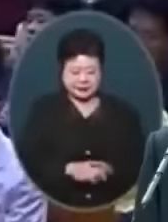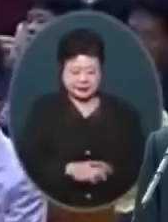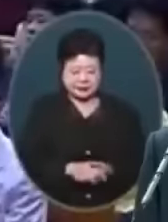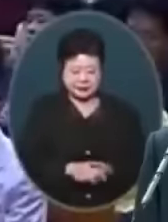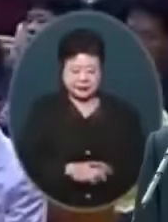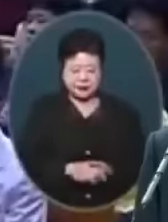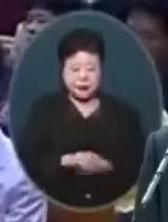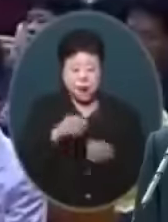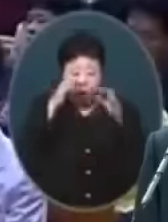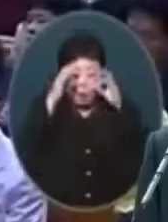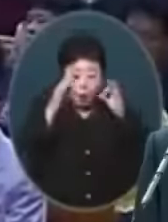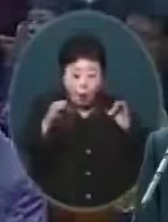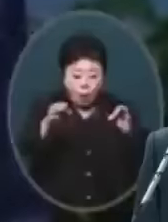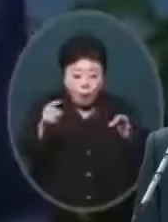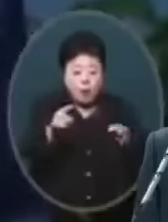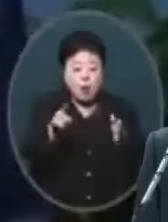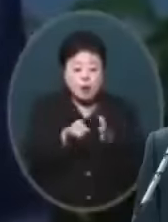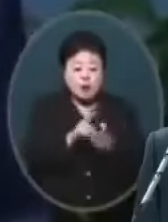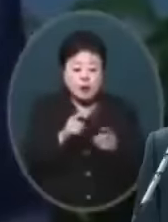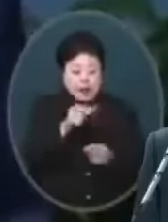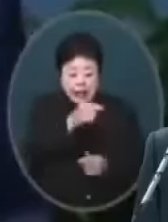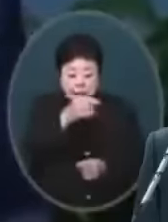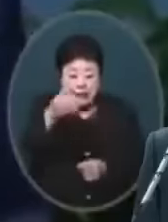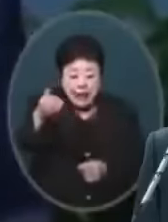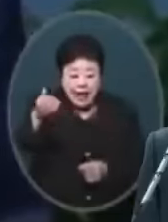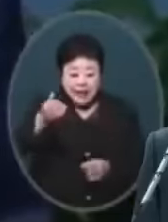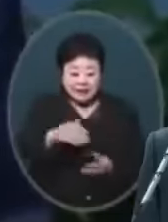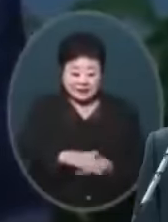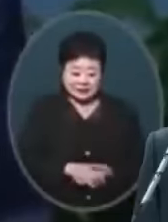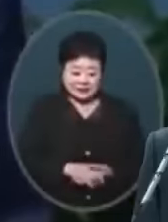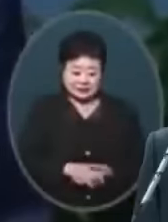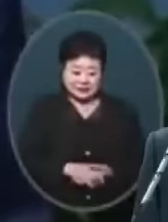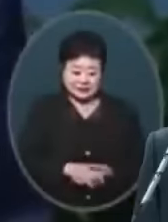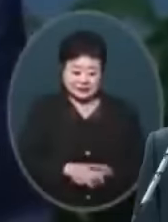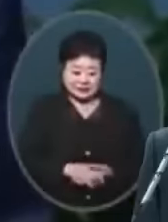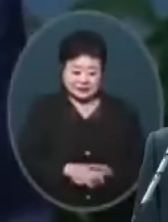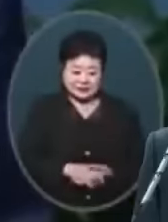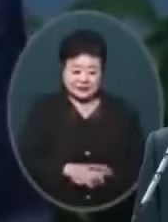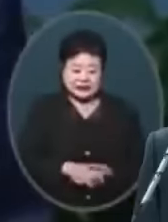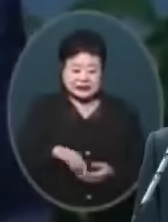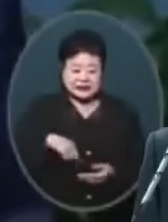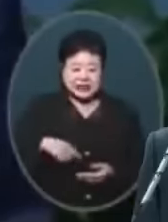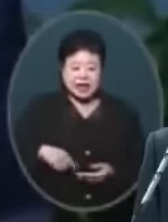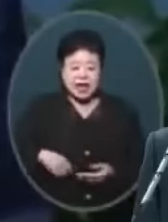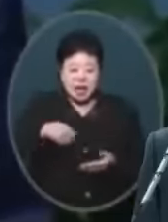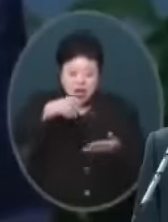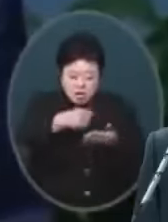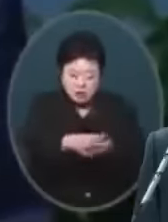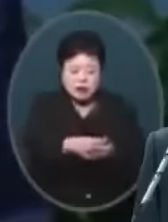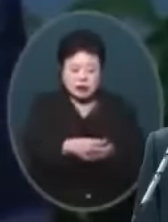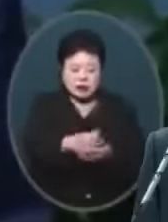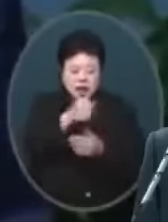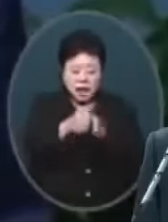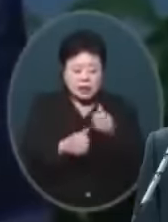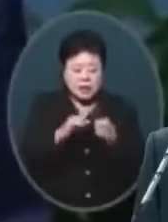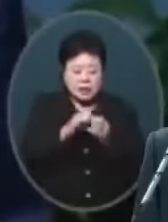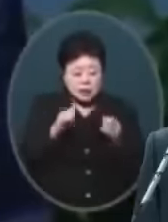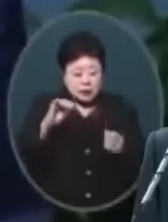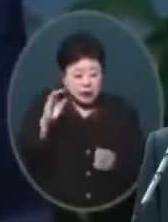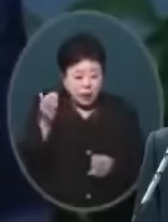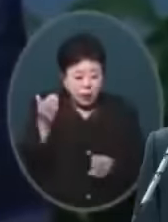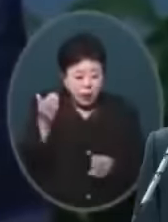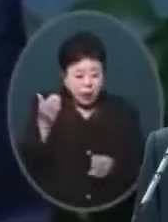여러분 무엇을 보고 믿고 말합니까? 그것을 선택해야 되는 것입니다. 우리는